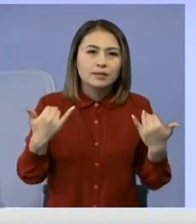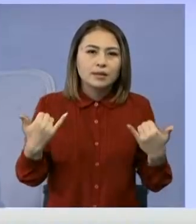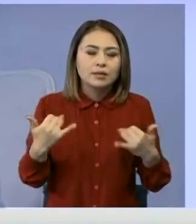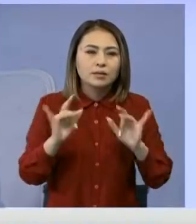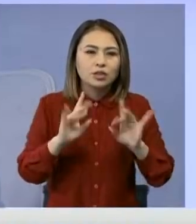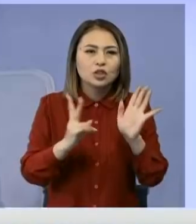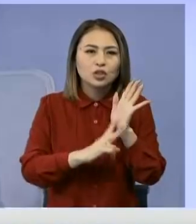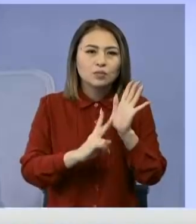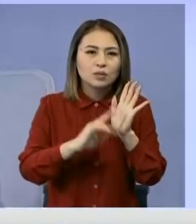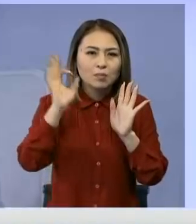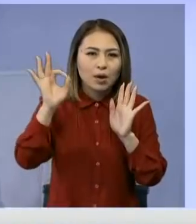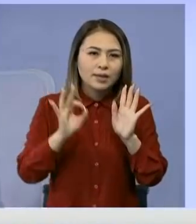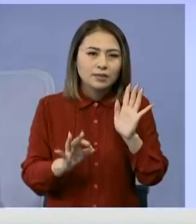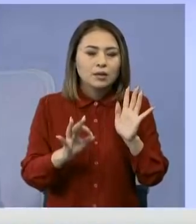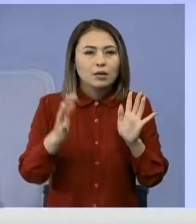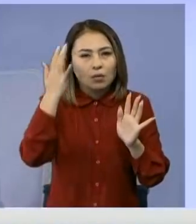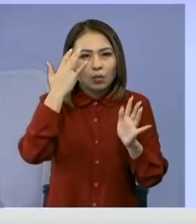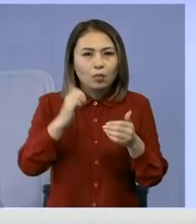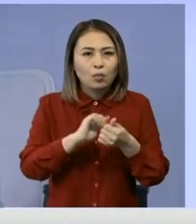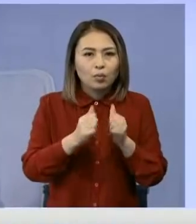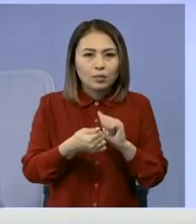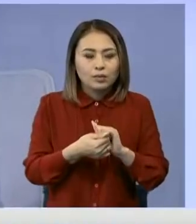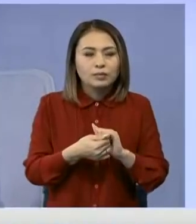отырмын, 70%